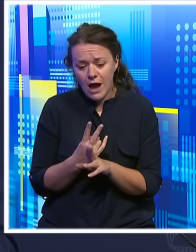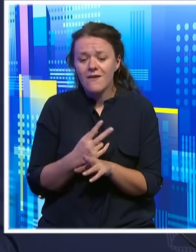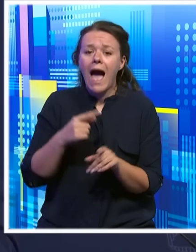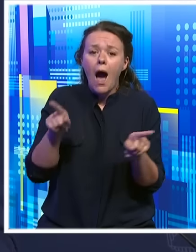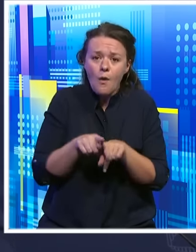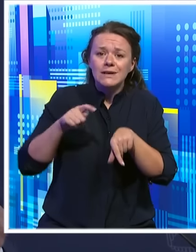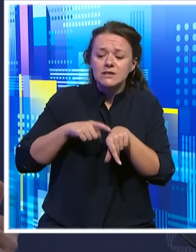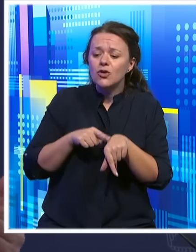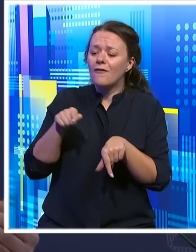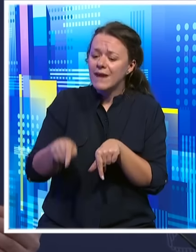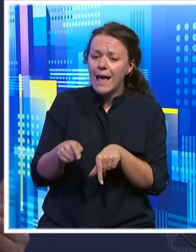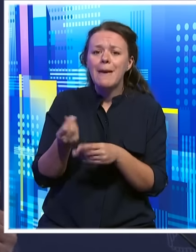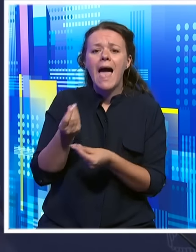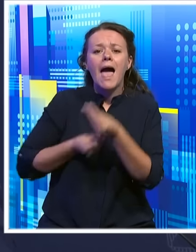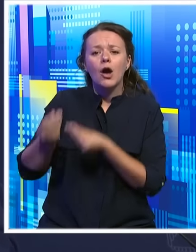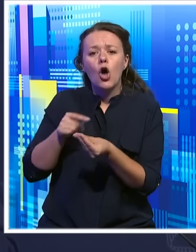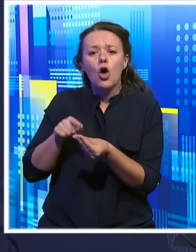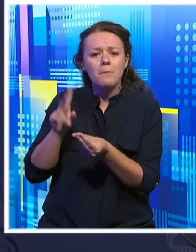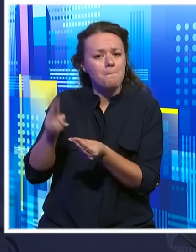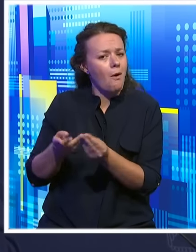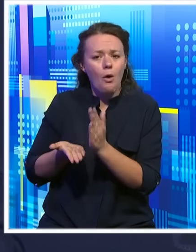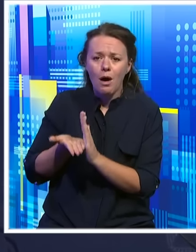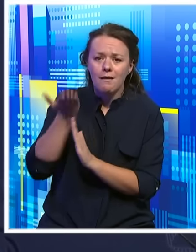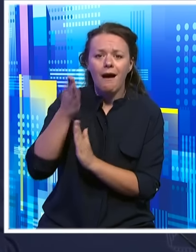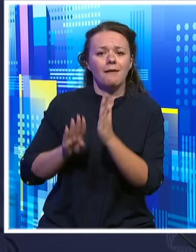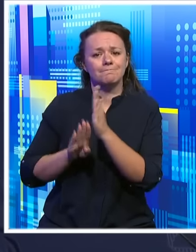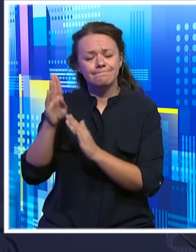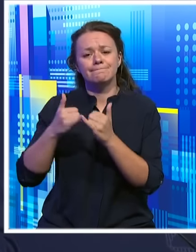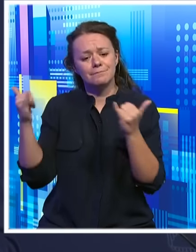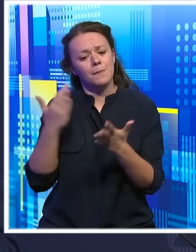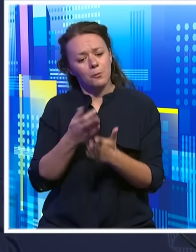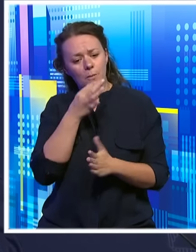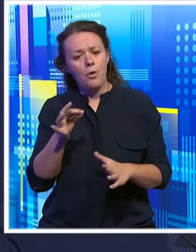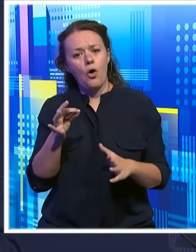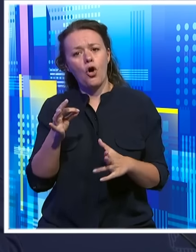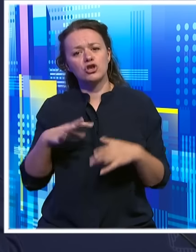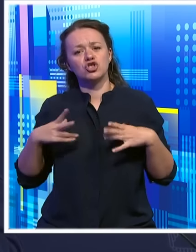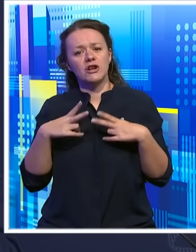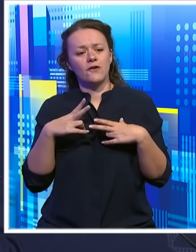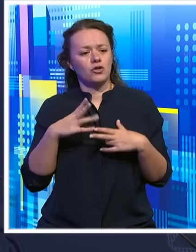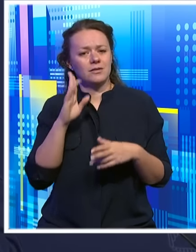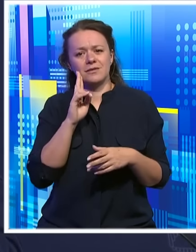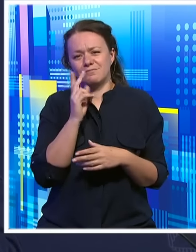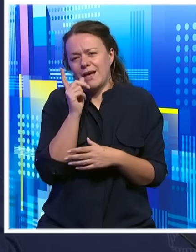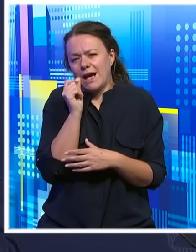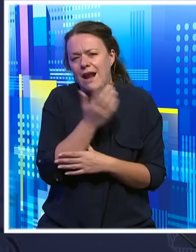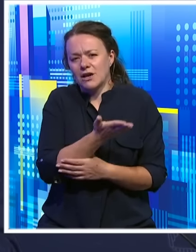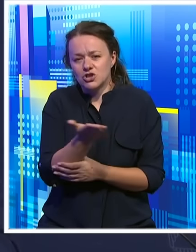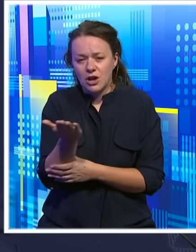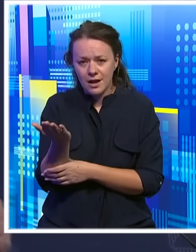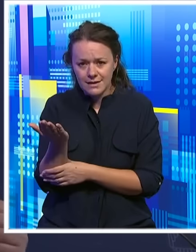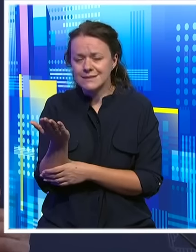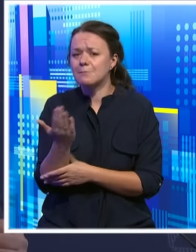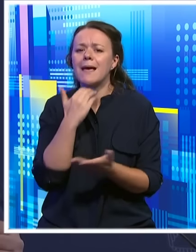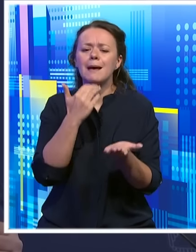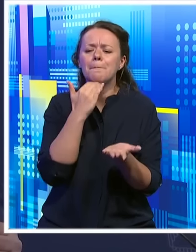rast, da obezbedimo svakako bolji život građana Srbije, bez obzira kako će političari sa jedne ili druge